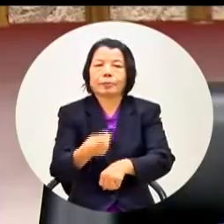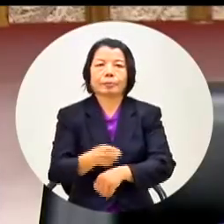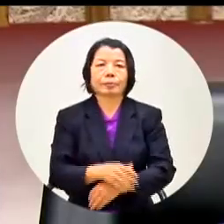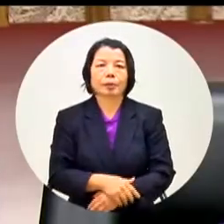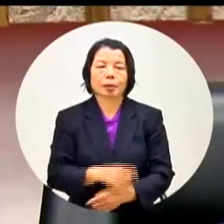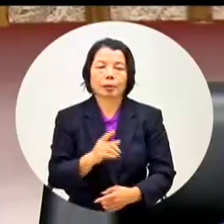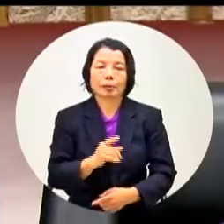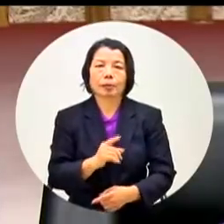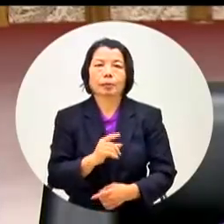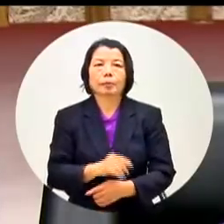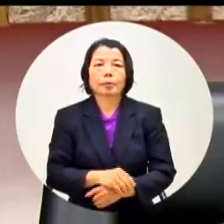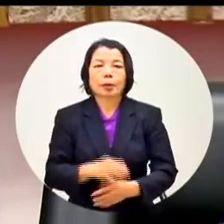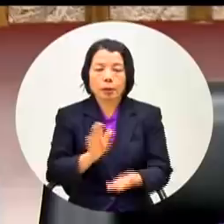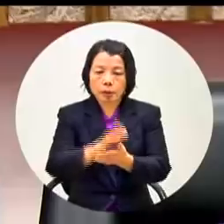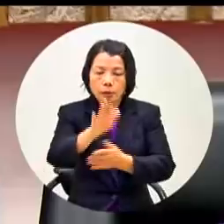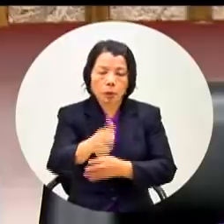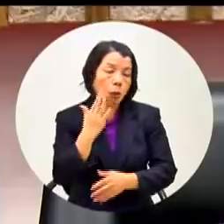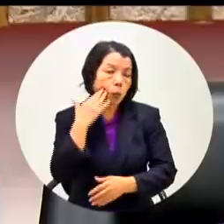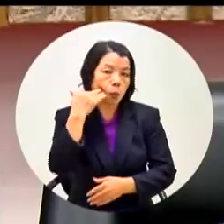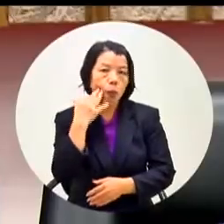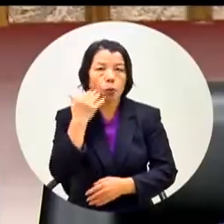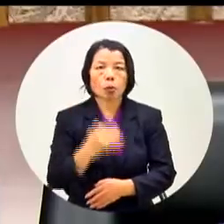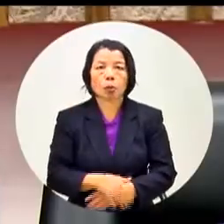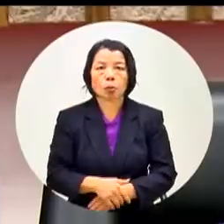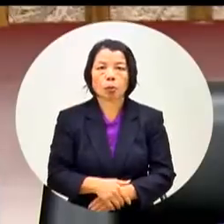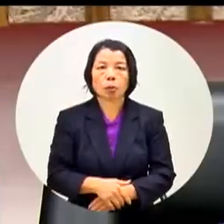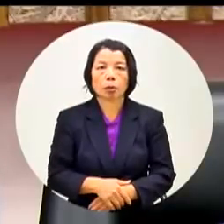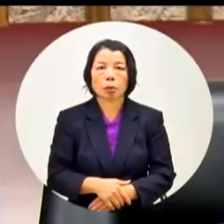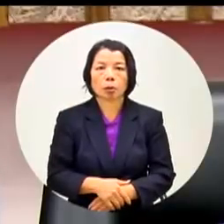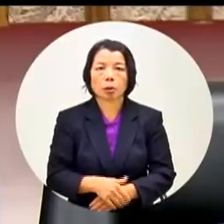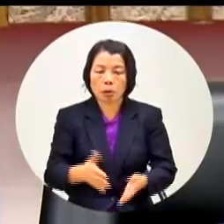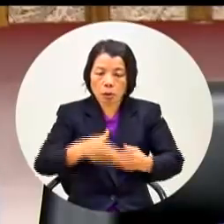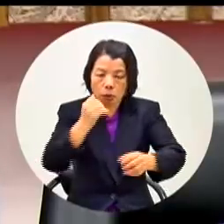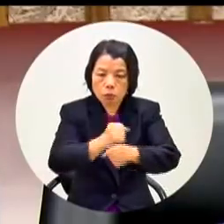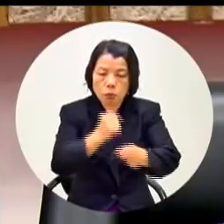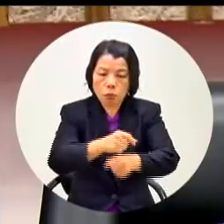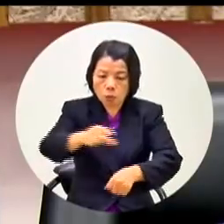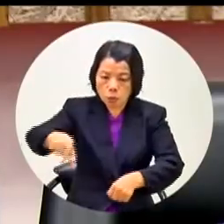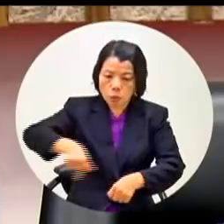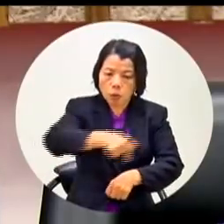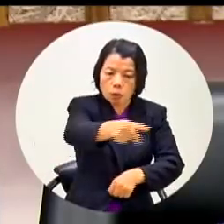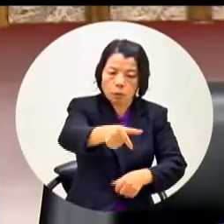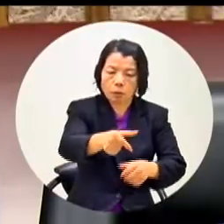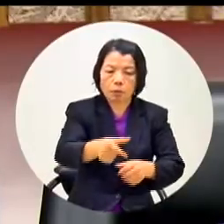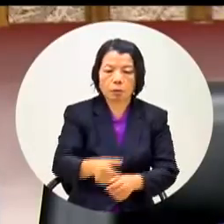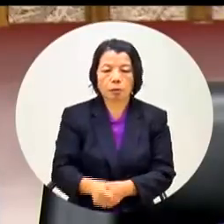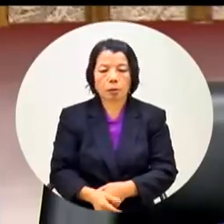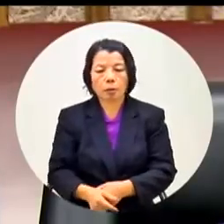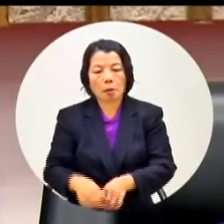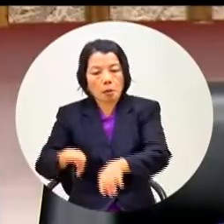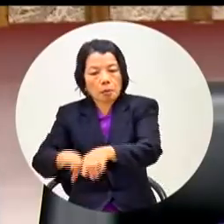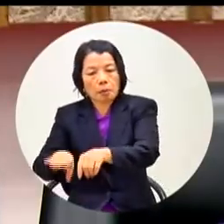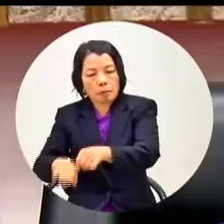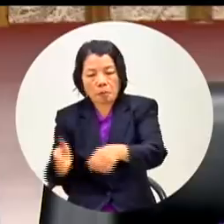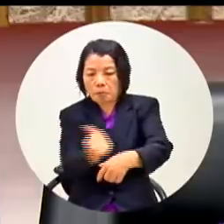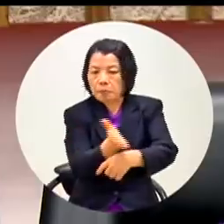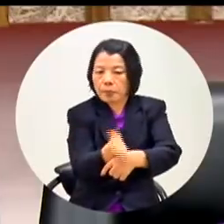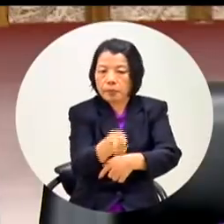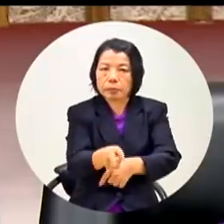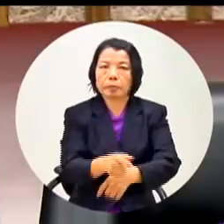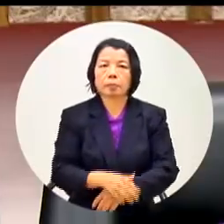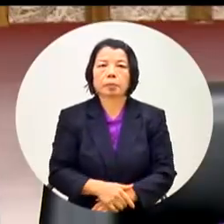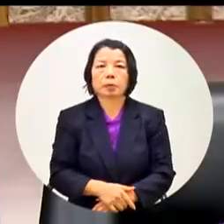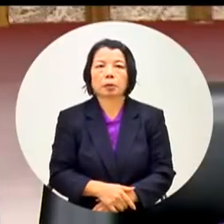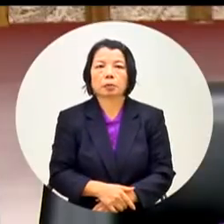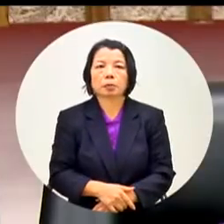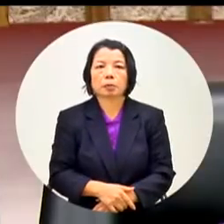呢，我们要做这个环状的这样的南北的一个轻轨的一个新建，如果像我这样的，这样